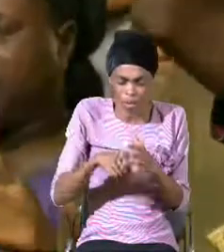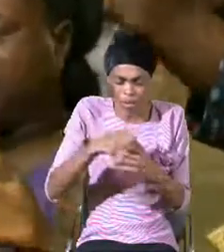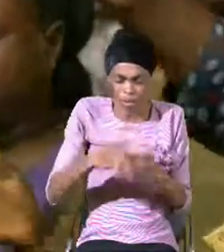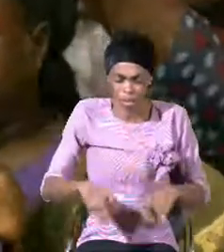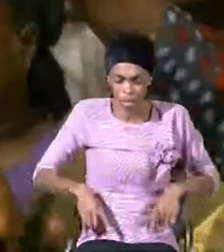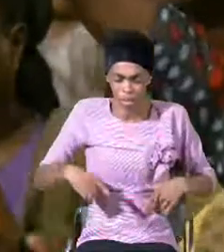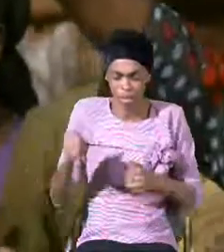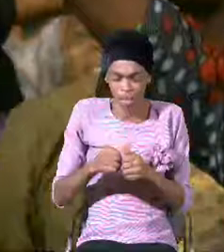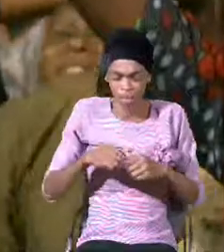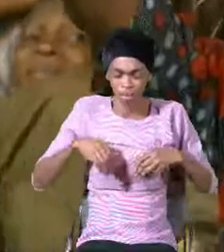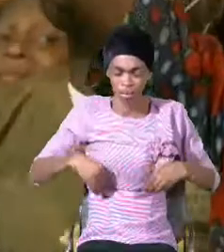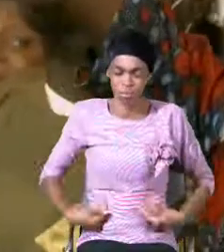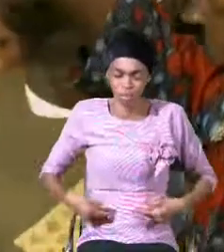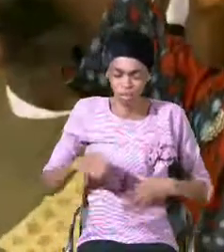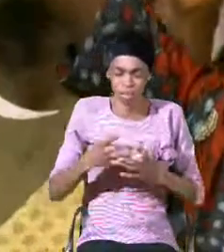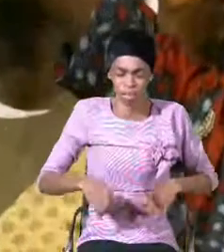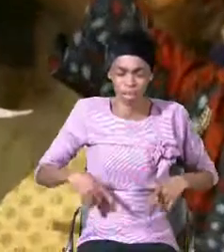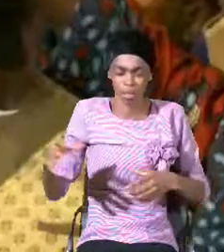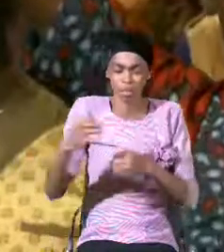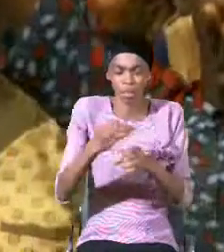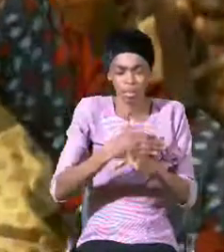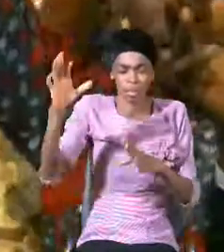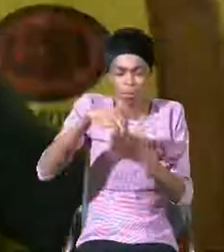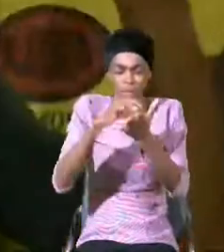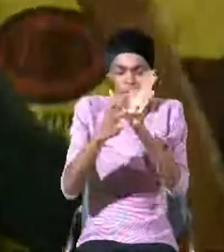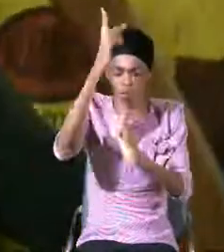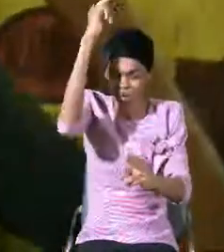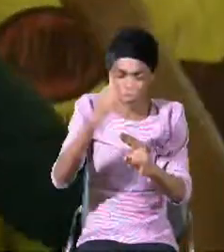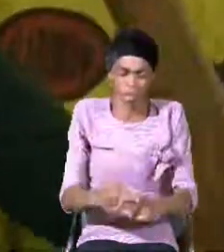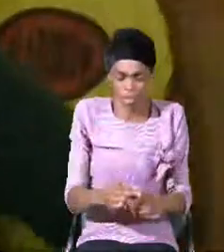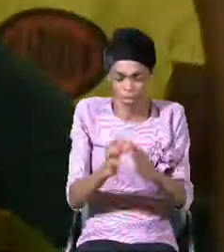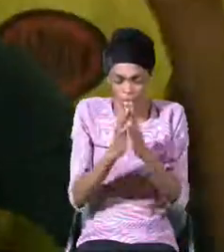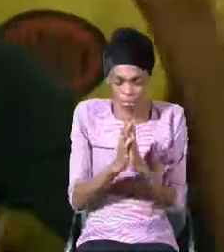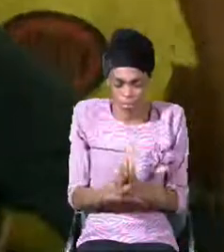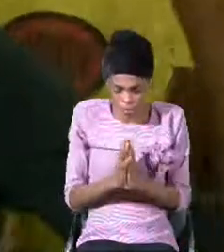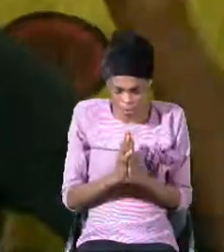vie, toute infimité dans leur vie, ôte cela au nom de Jésus.